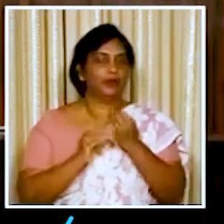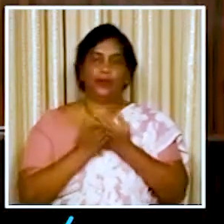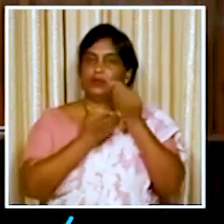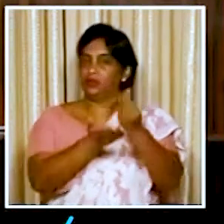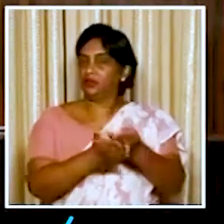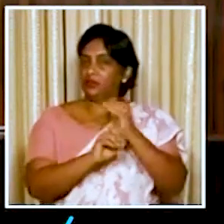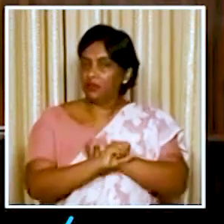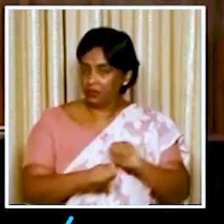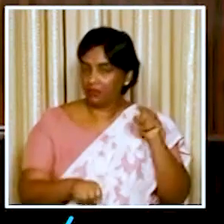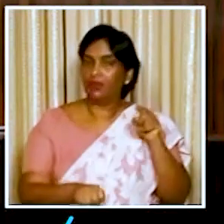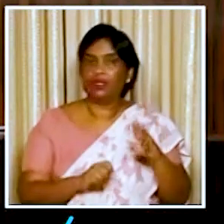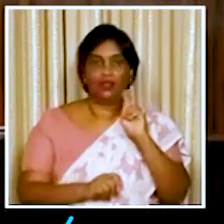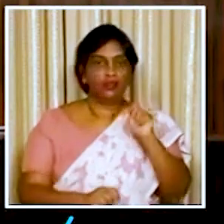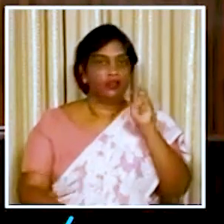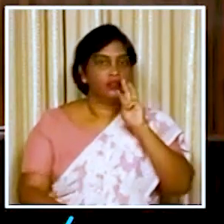උදීම පිළිබඳව